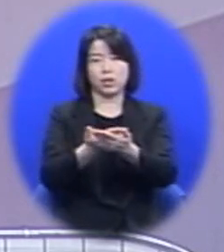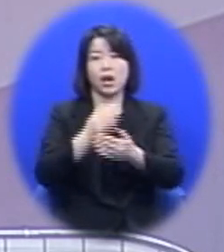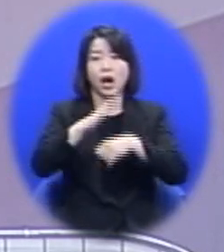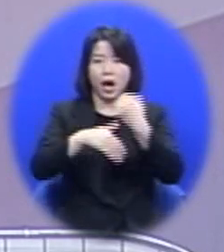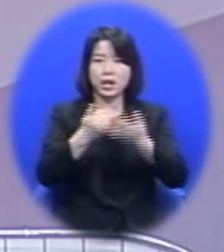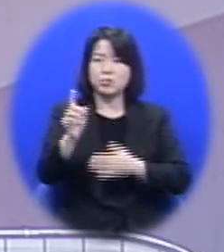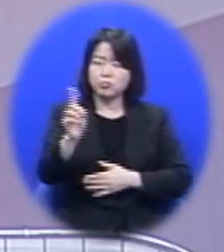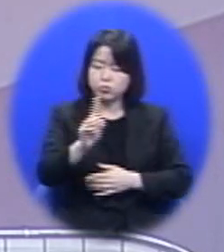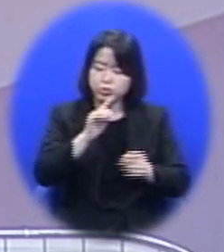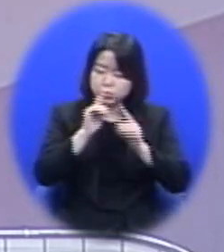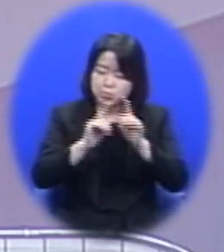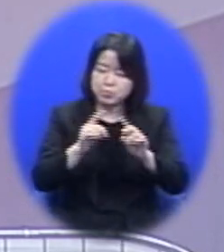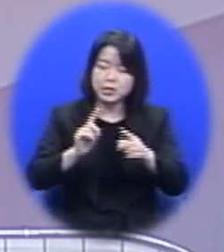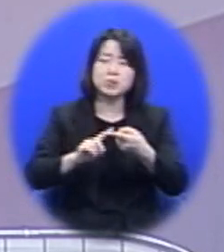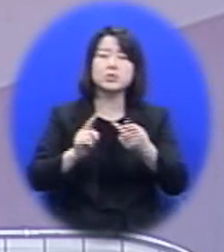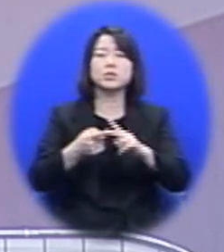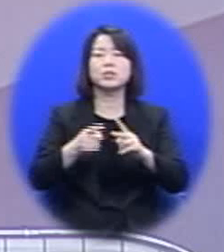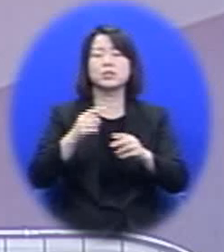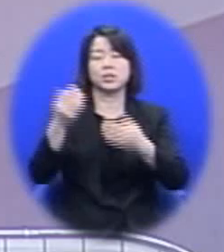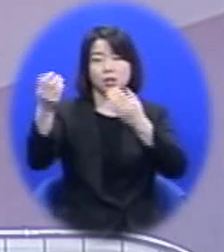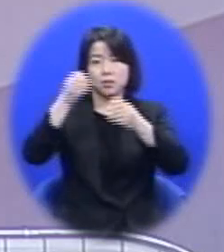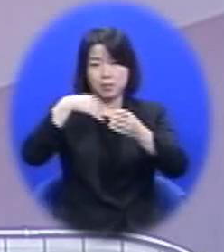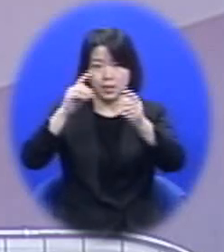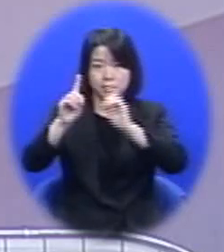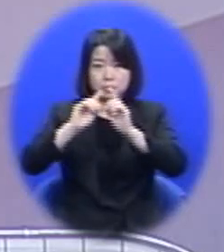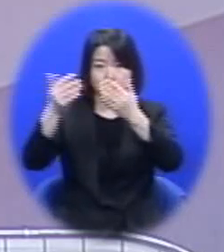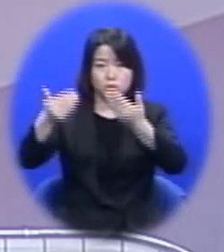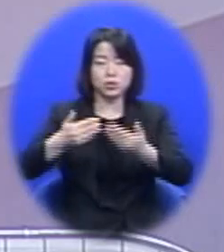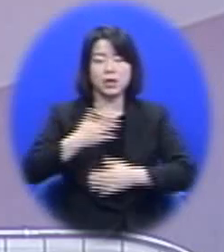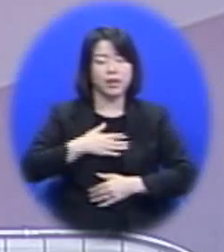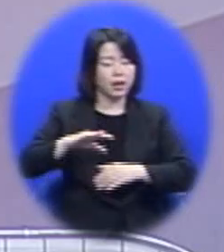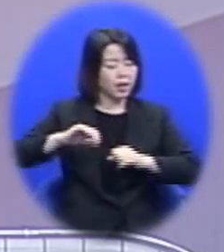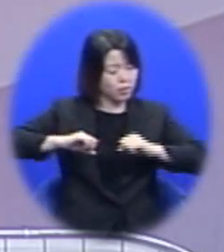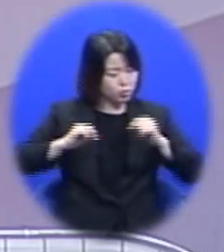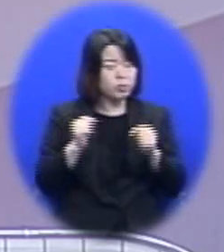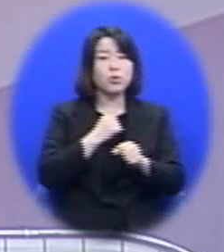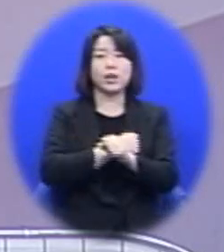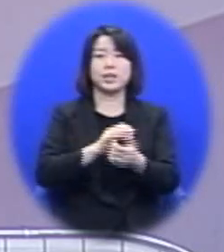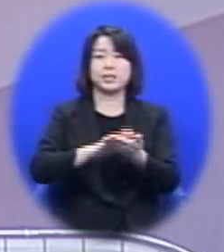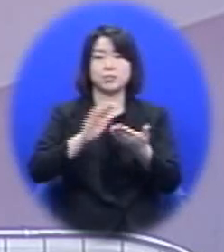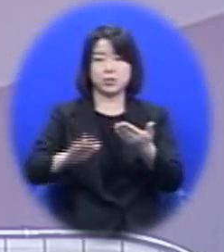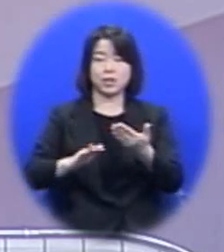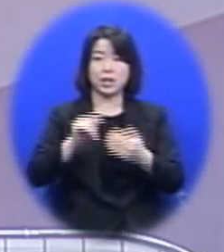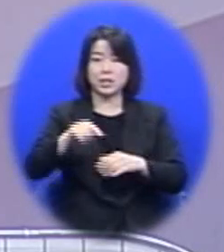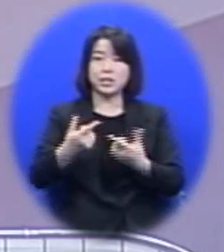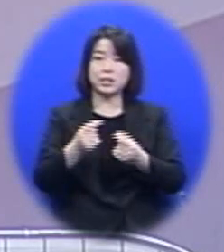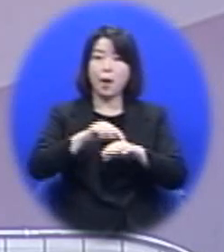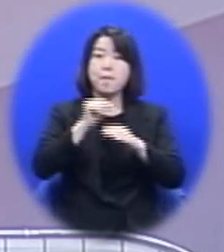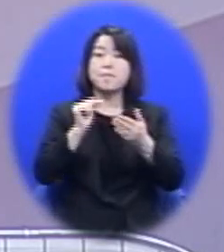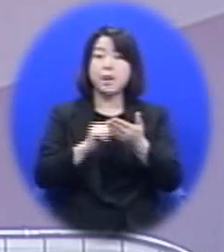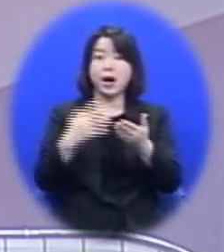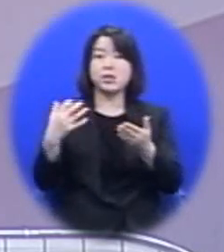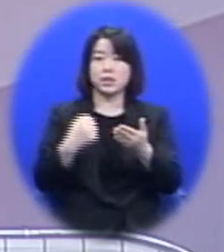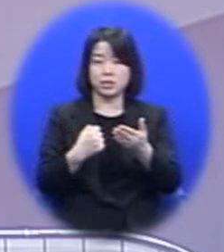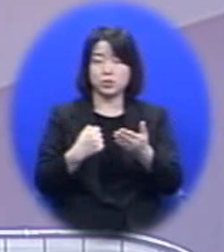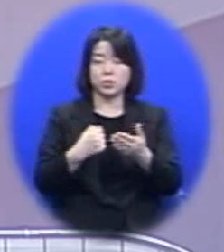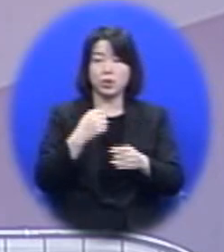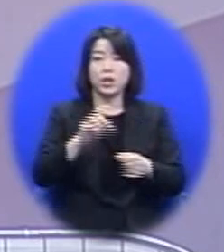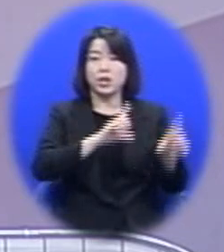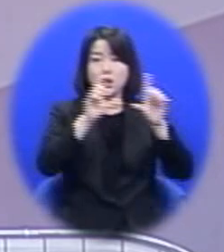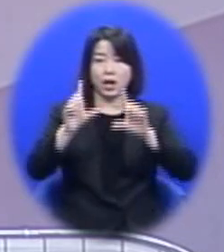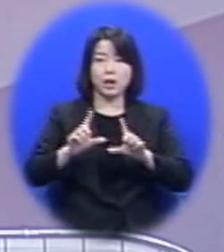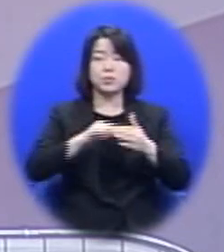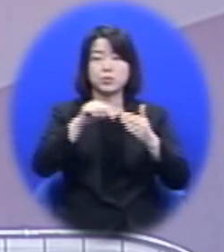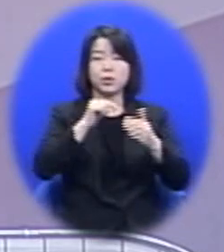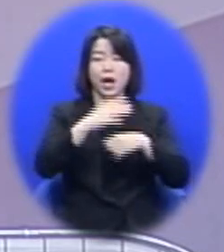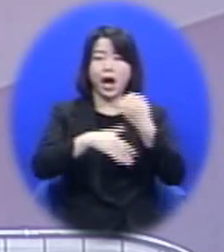하나님 무슨 말씀이든지 하시면 제가 듣겠습니다. 이런 마음으로 하나님 앞에 여러분의 삶에 하나님이 함께 하시는